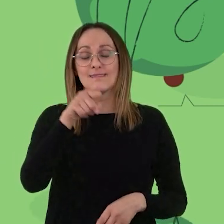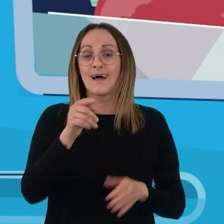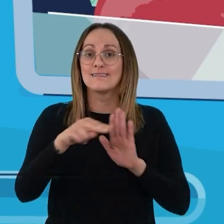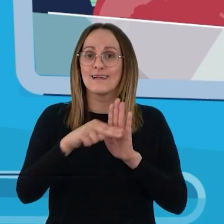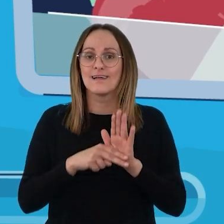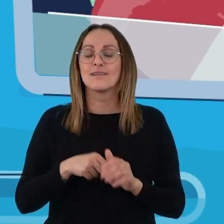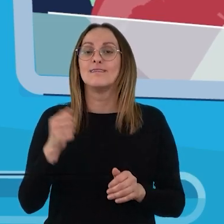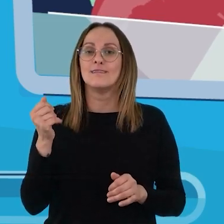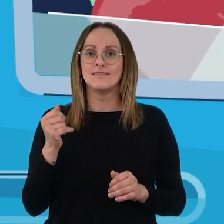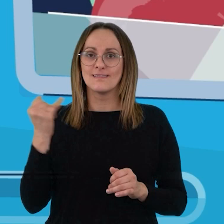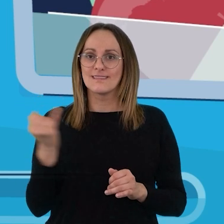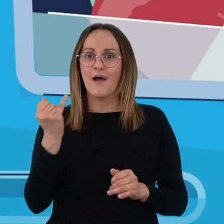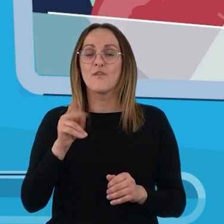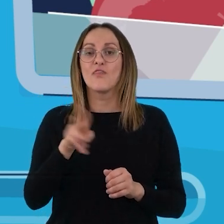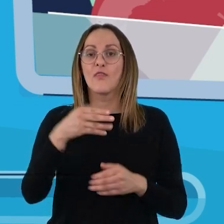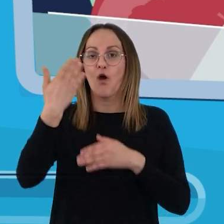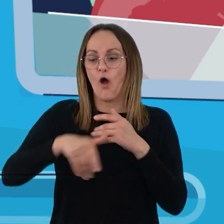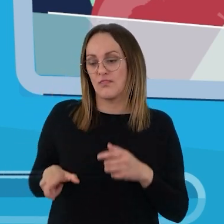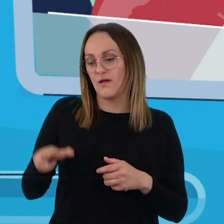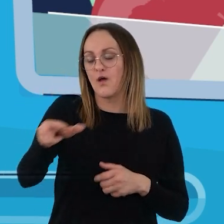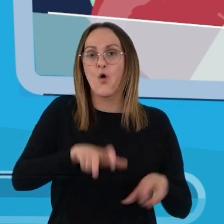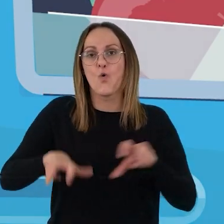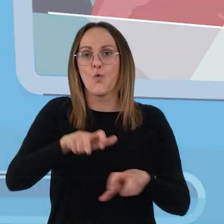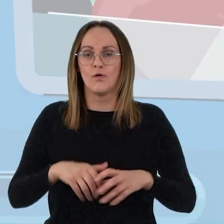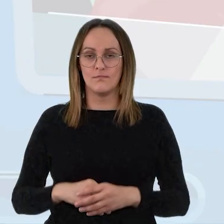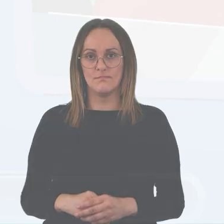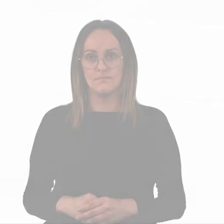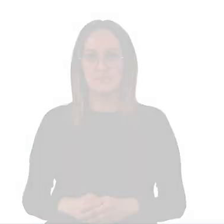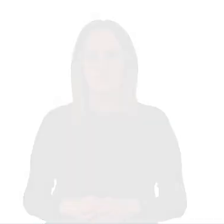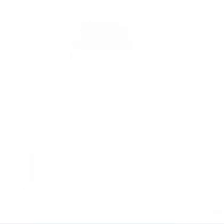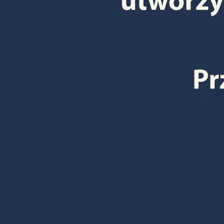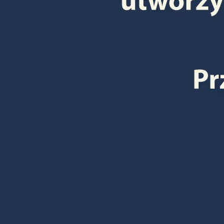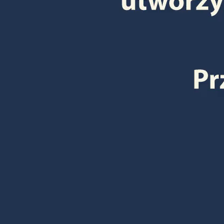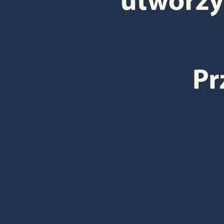Pamiętaj, że ta zasada ma zastosowanie zawsze, kiedy kończy się pas ruchu.